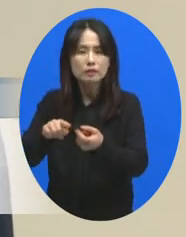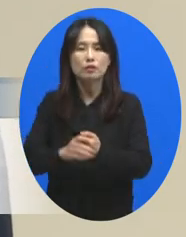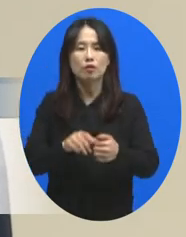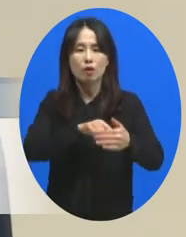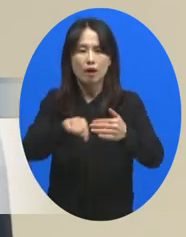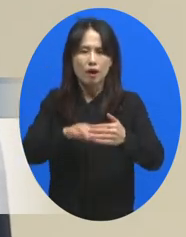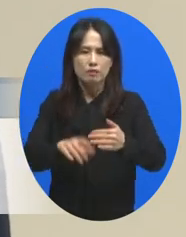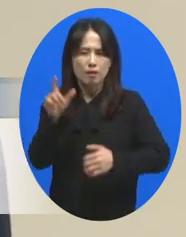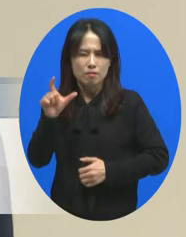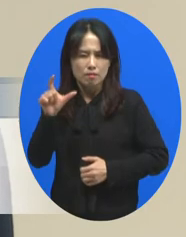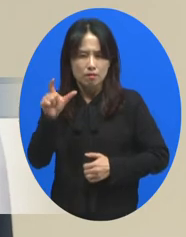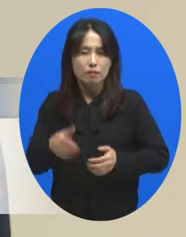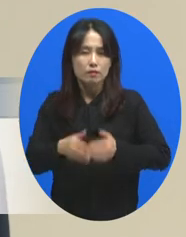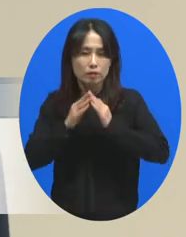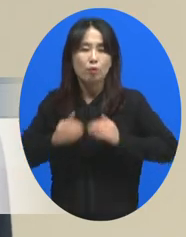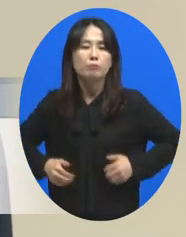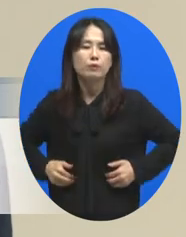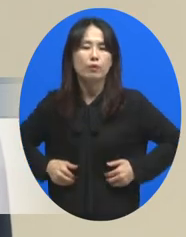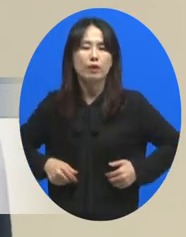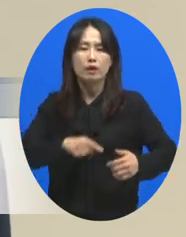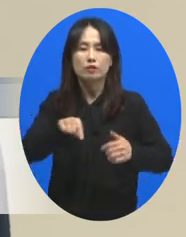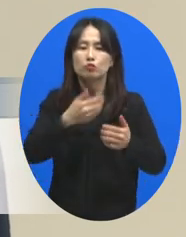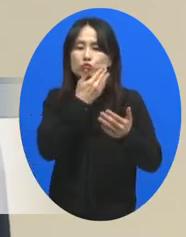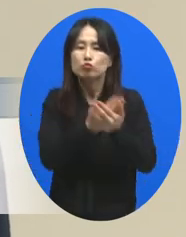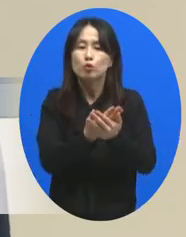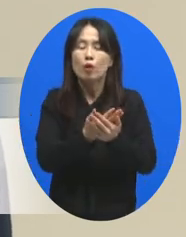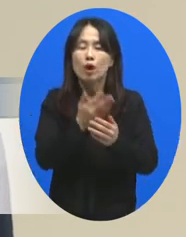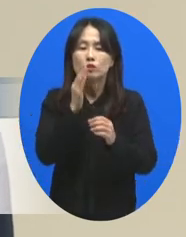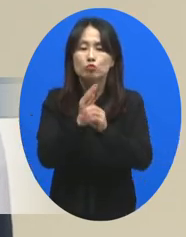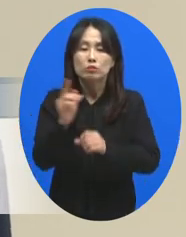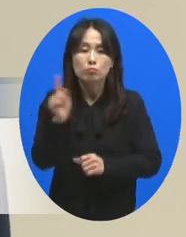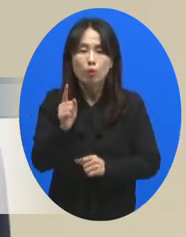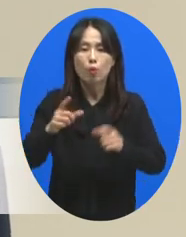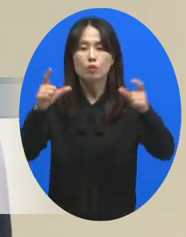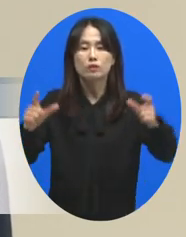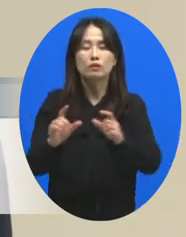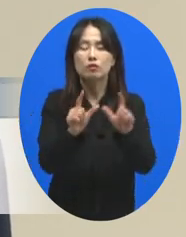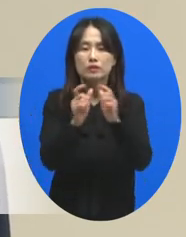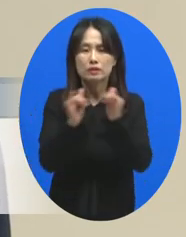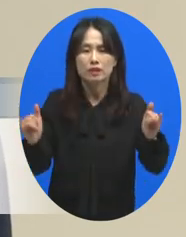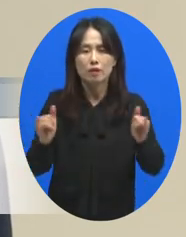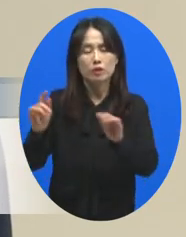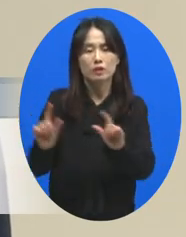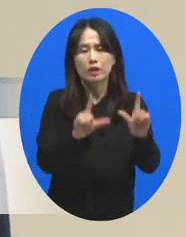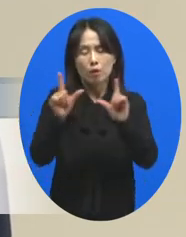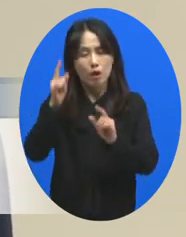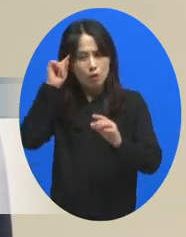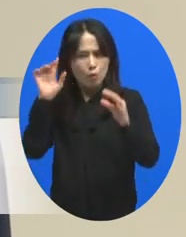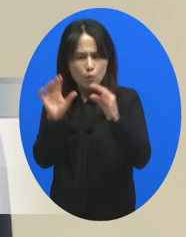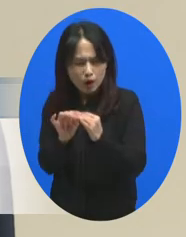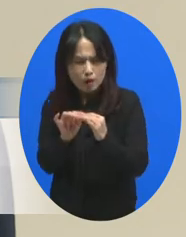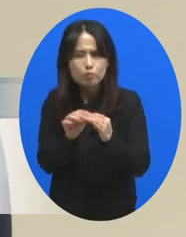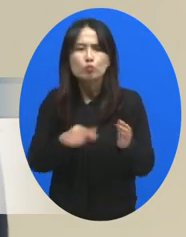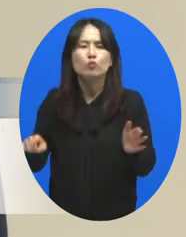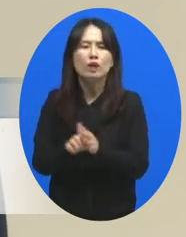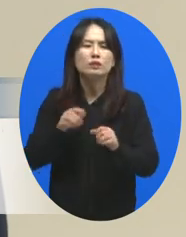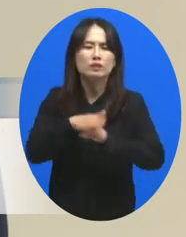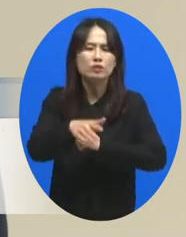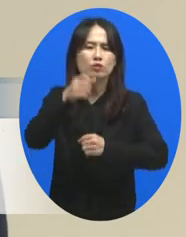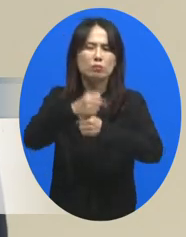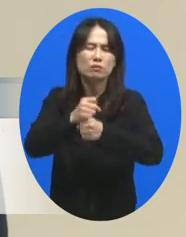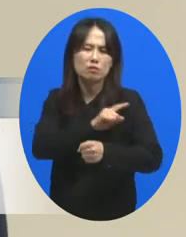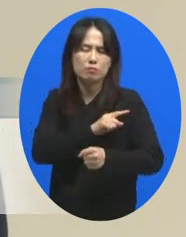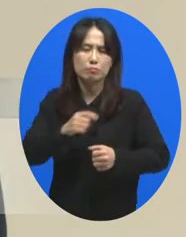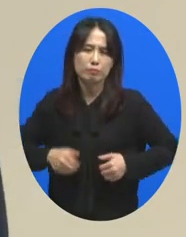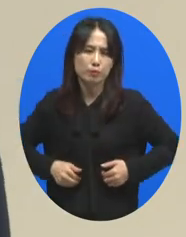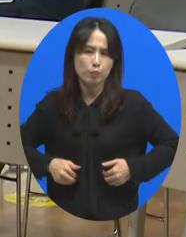내실화를 다져야 되는데 이거의 핵심은 지역 주민과 국민들의 생활에서 공감할 수 있는 생활 밀착형으로 만드는